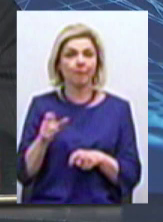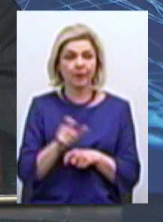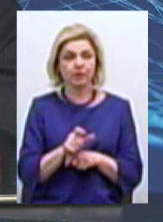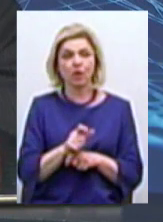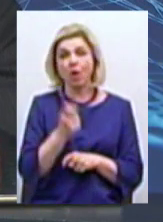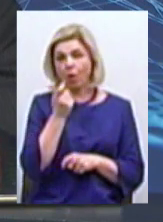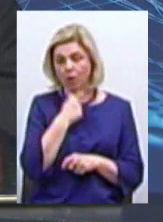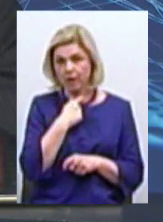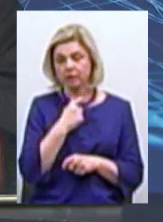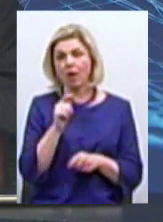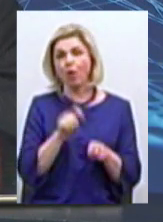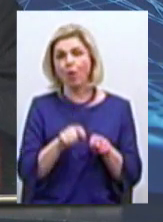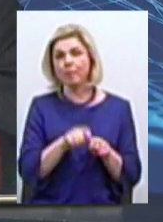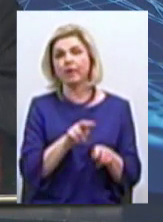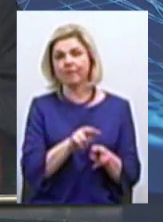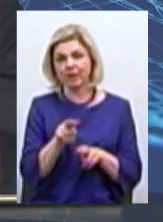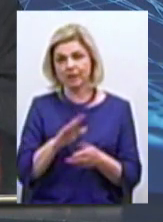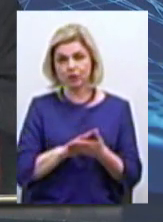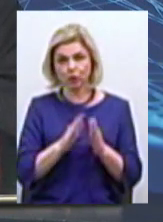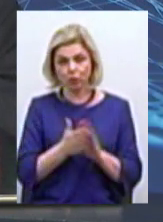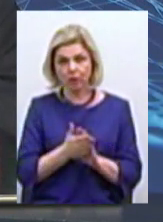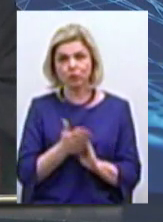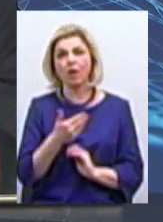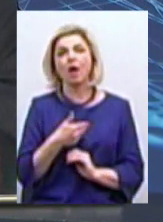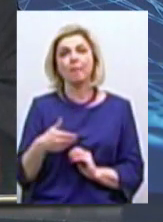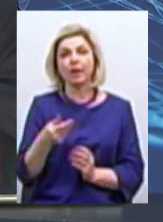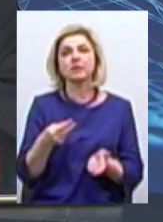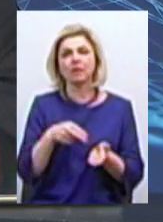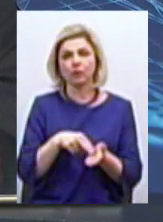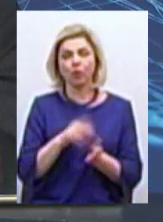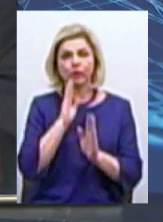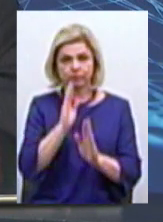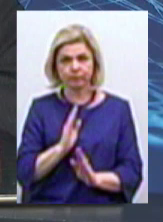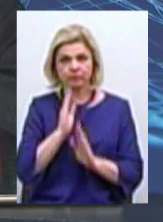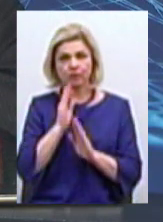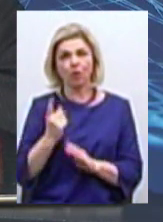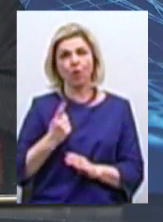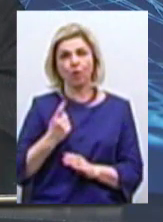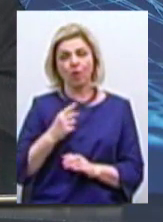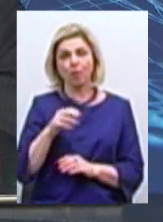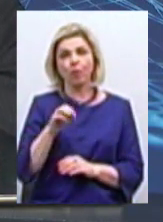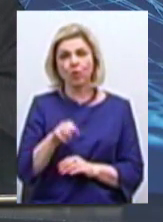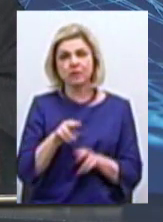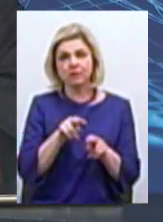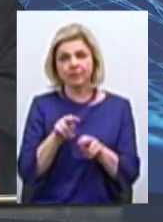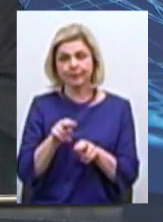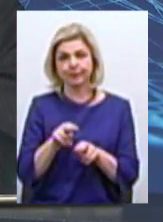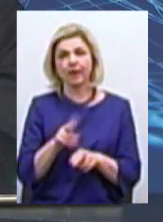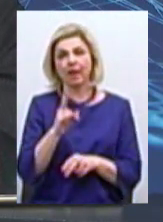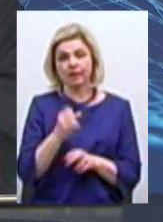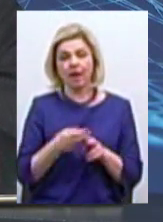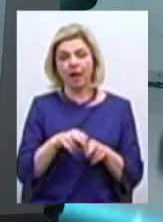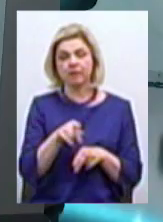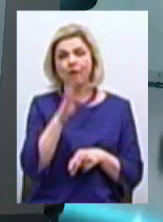коректно моніторити ситуацію, ми встановили цілодобовий пост безпосередньо на